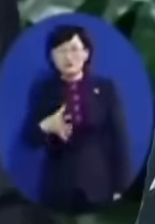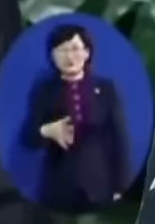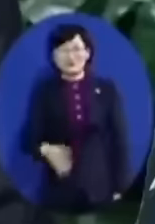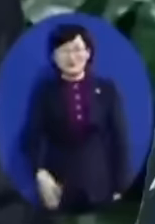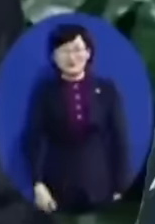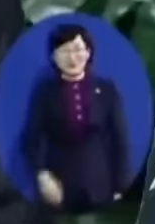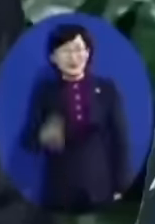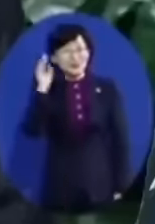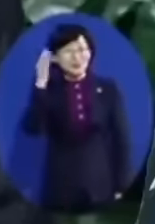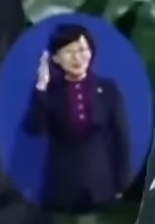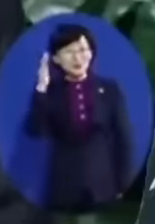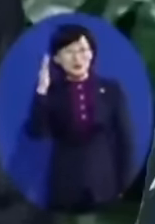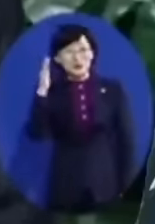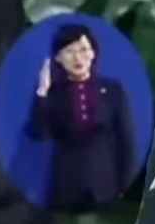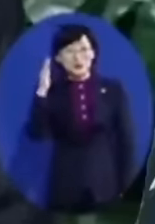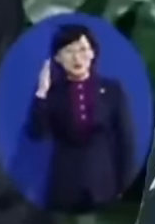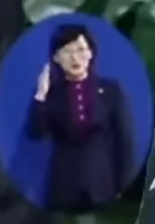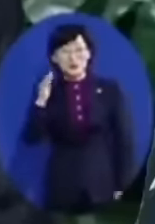요사이